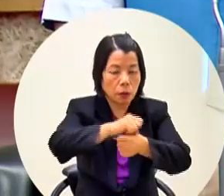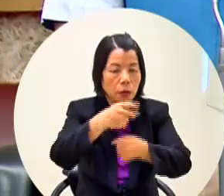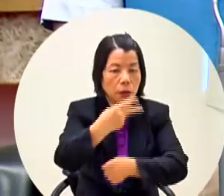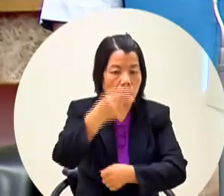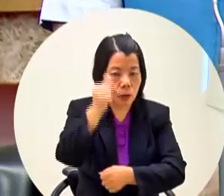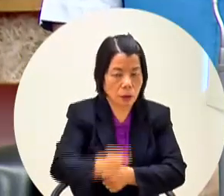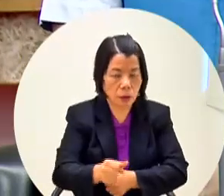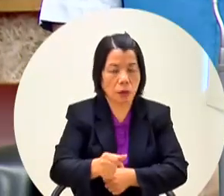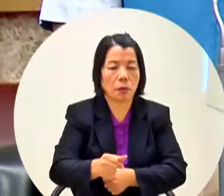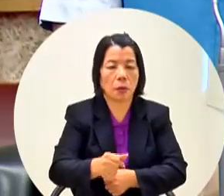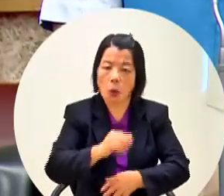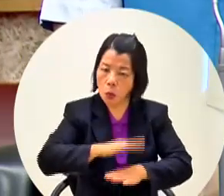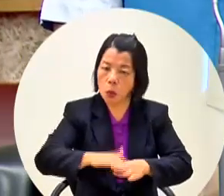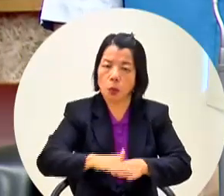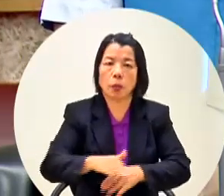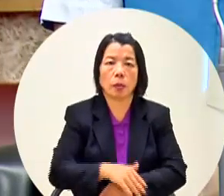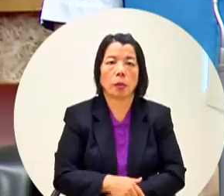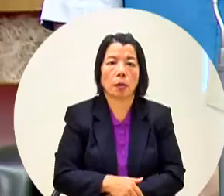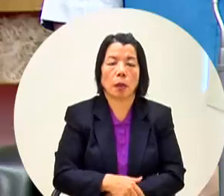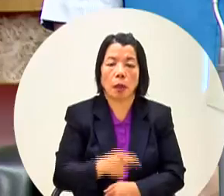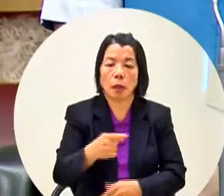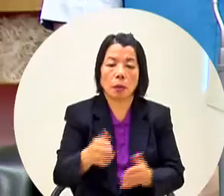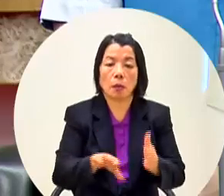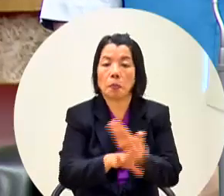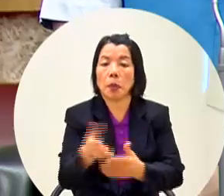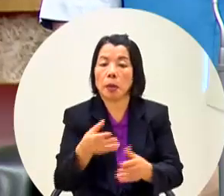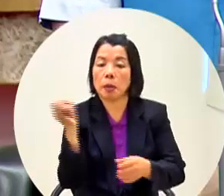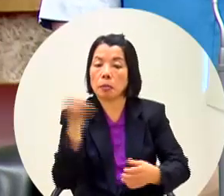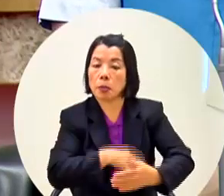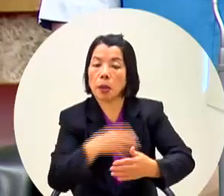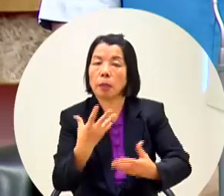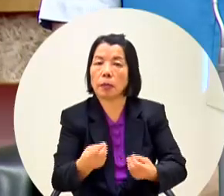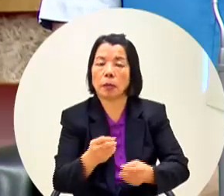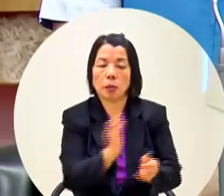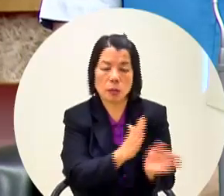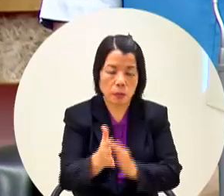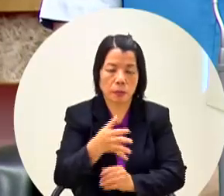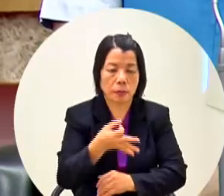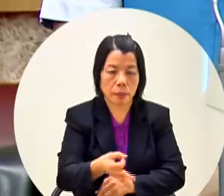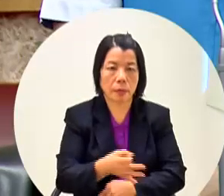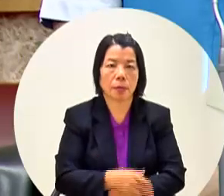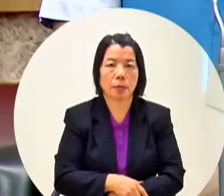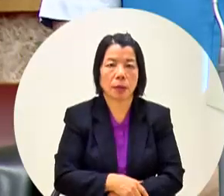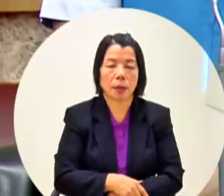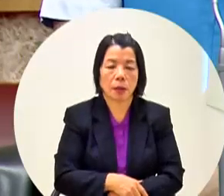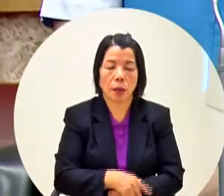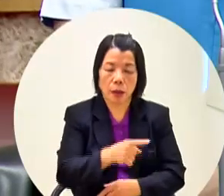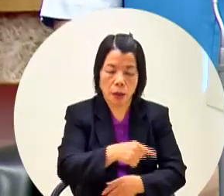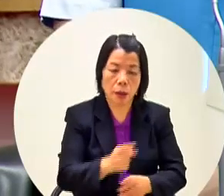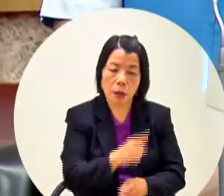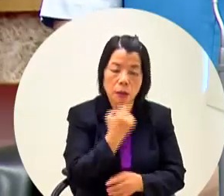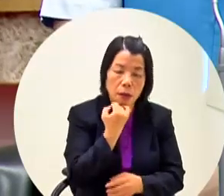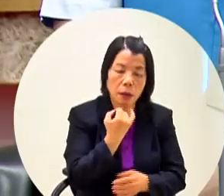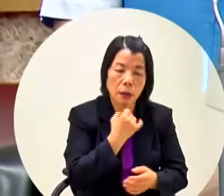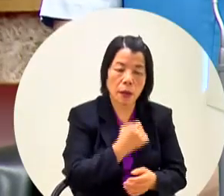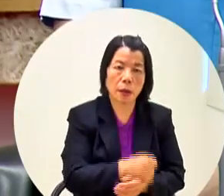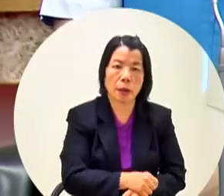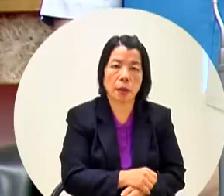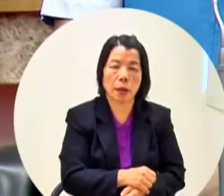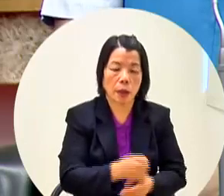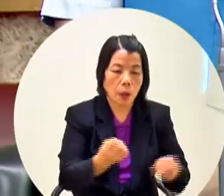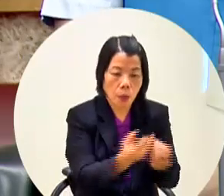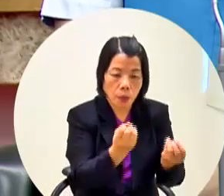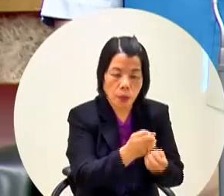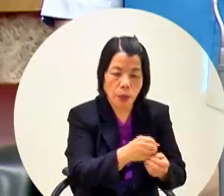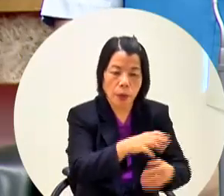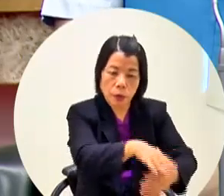掉啊，那这些没有编列的、啊，编列都可以当准备金的、啊，一方面也救灾，也救疫情的经济，那